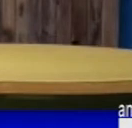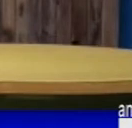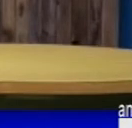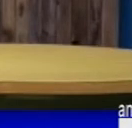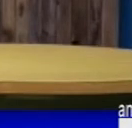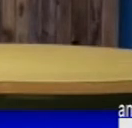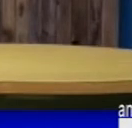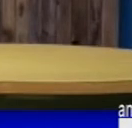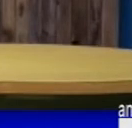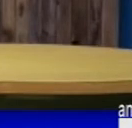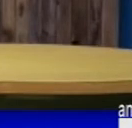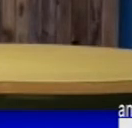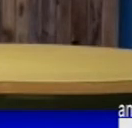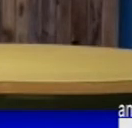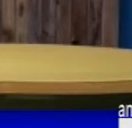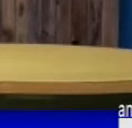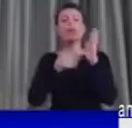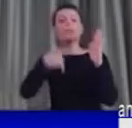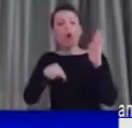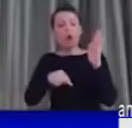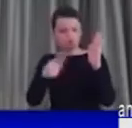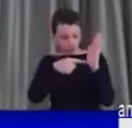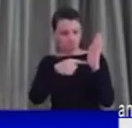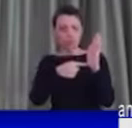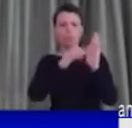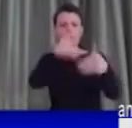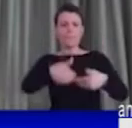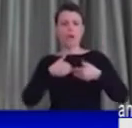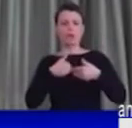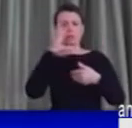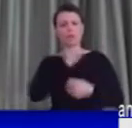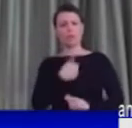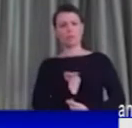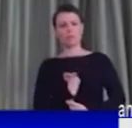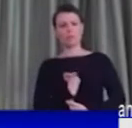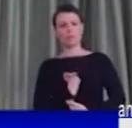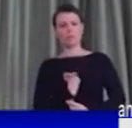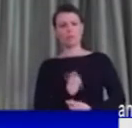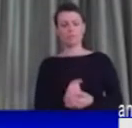i dati sulla diffusione del coronavirus. I dati di oggi evidenziano